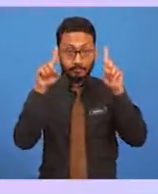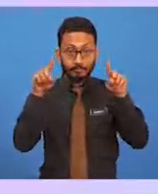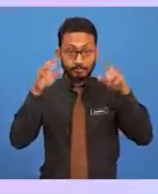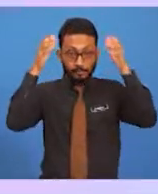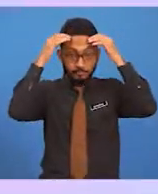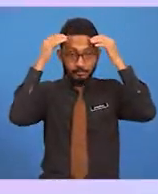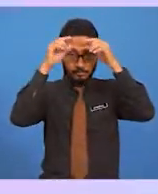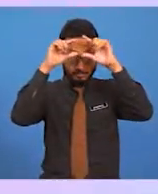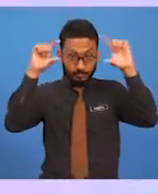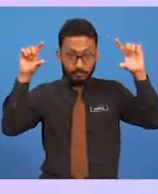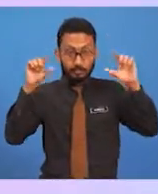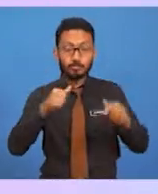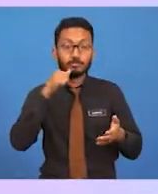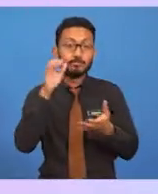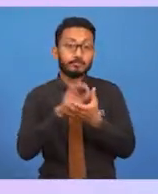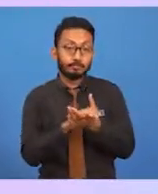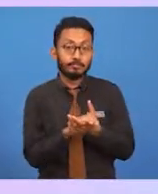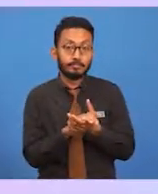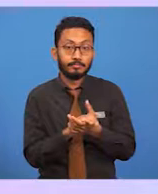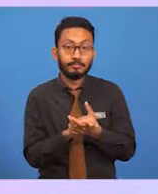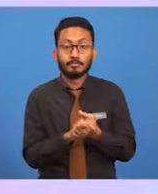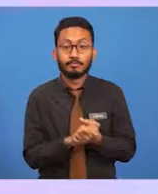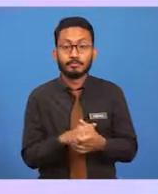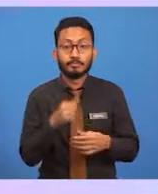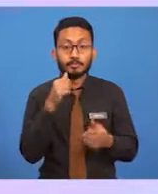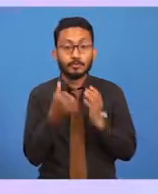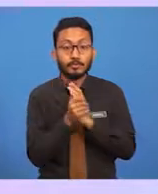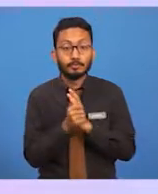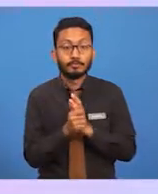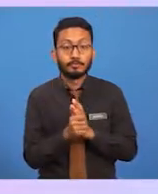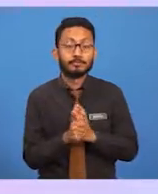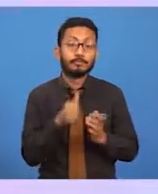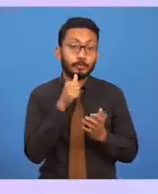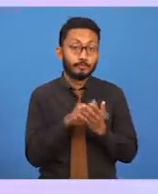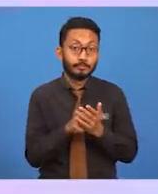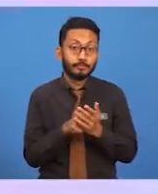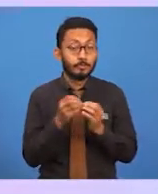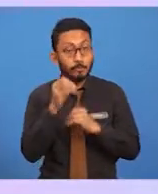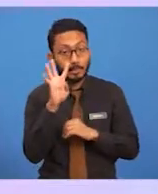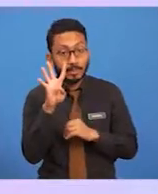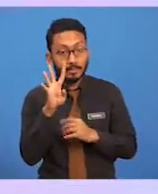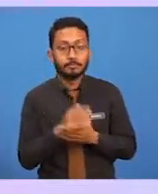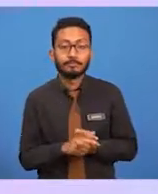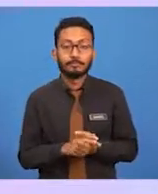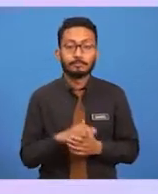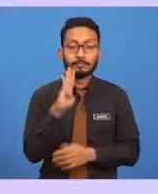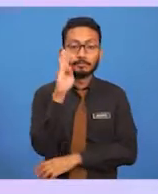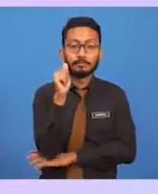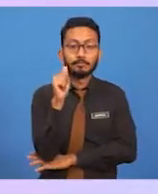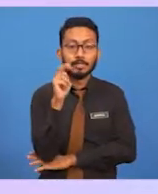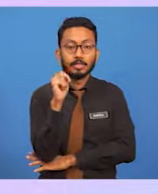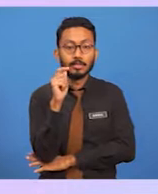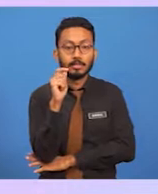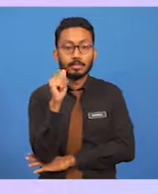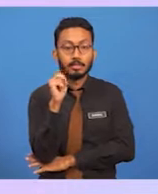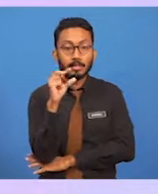kepala surat. Yang ketiga, sampul surat. Keempat, banting. Dan yang